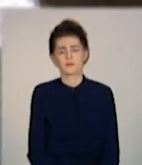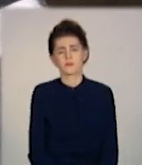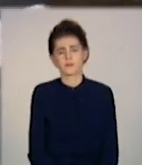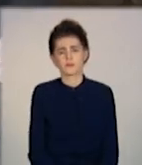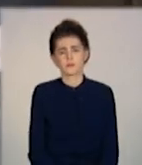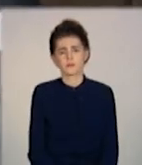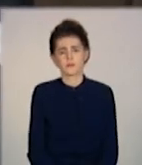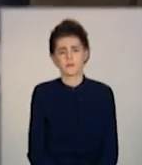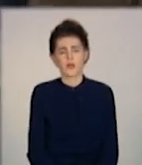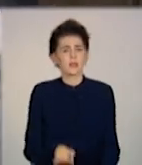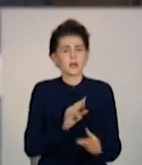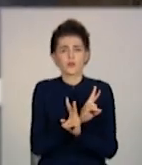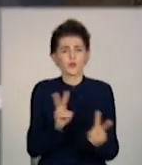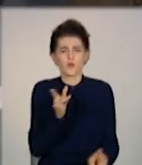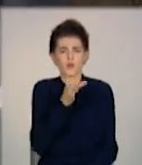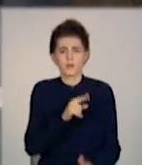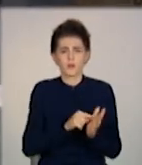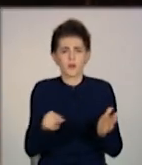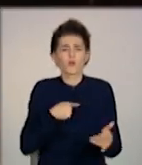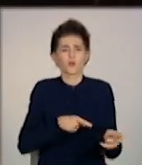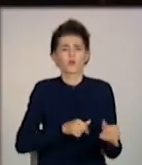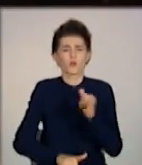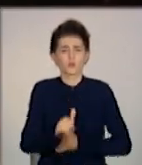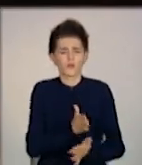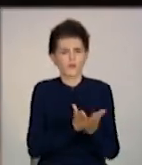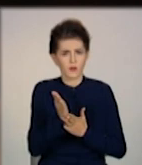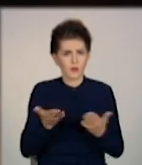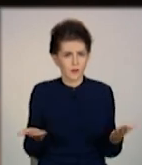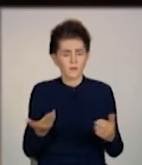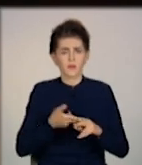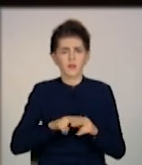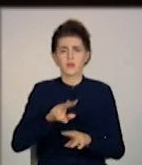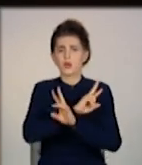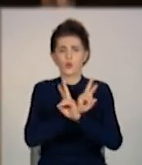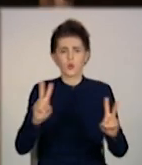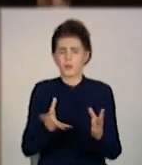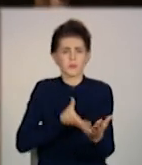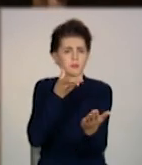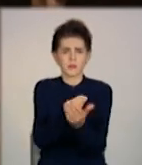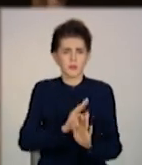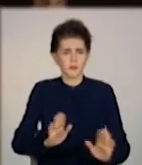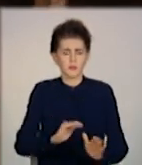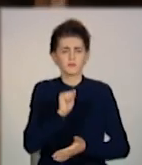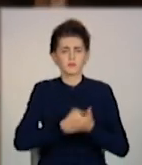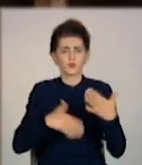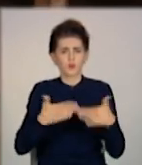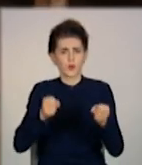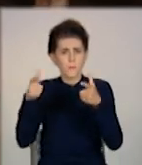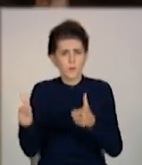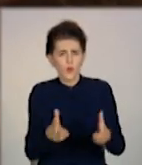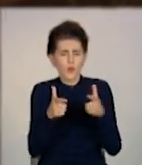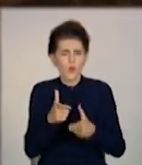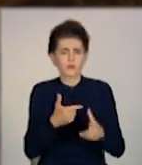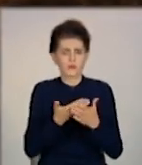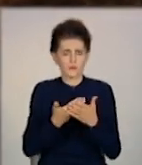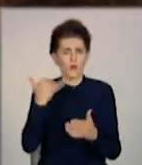Даже никто после этого я не хочу держать. М'ясники з ринку не стали платити чоловіку і за 4 вже підготовлених бичків,